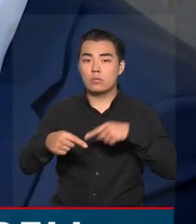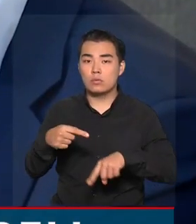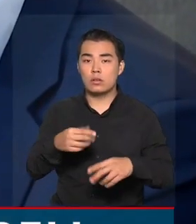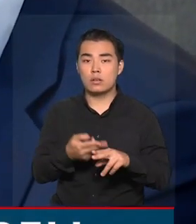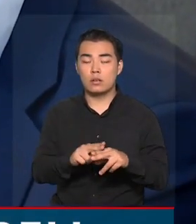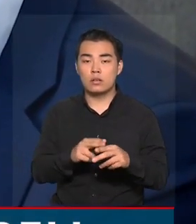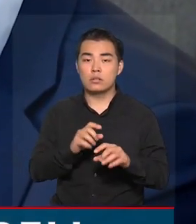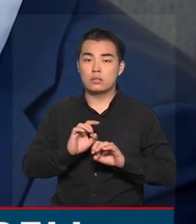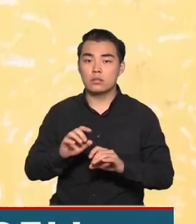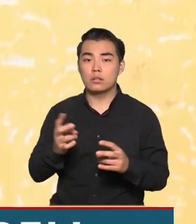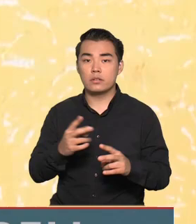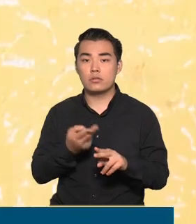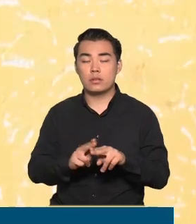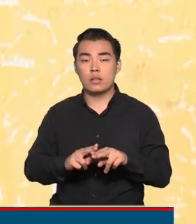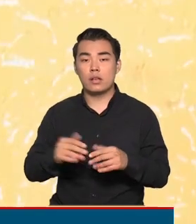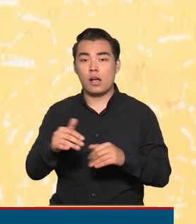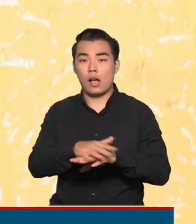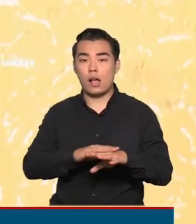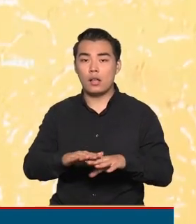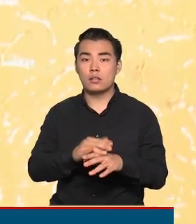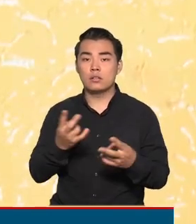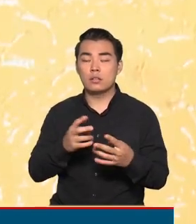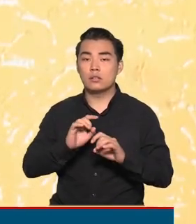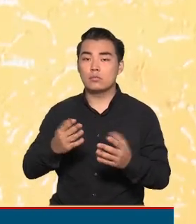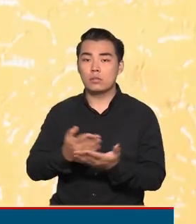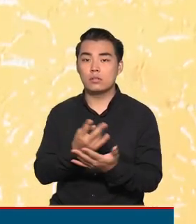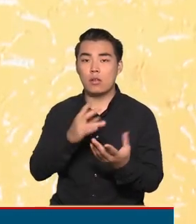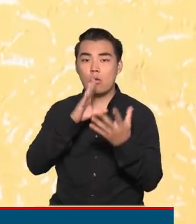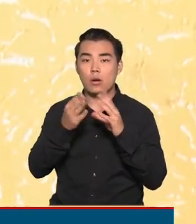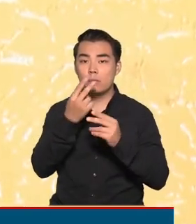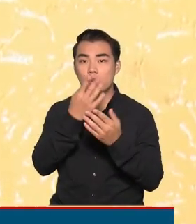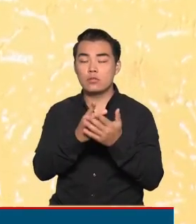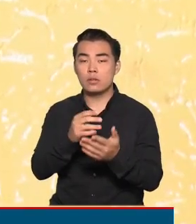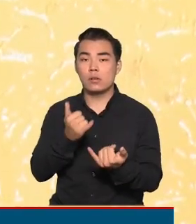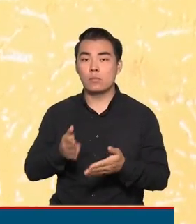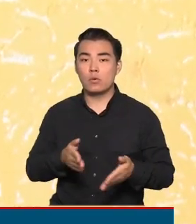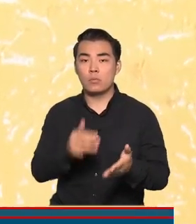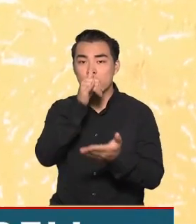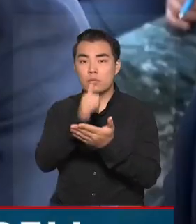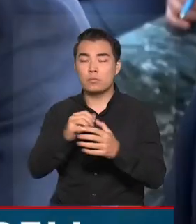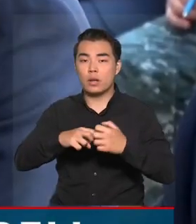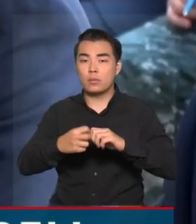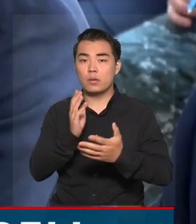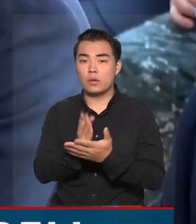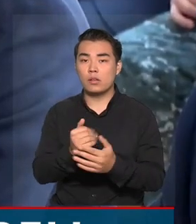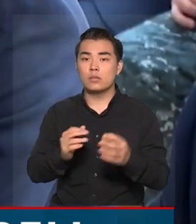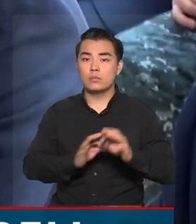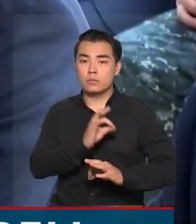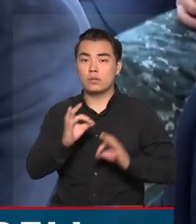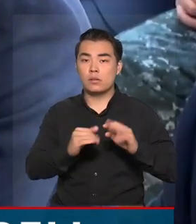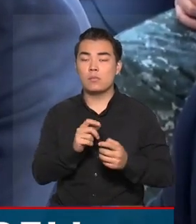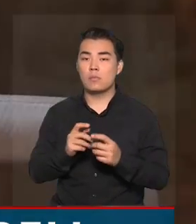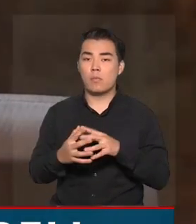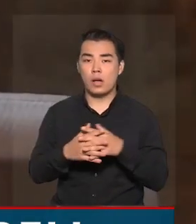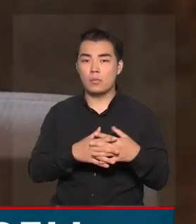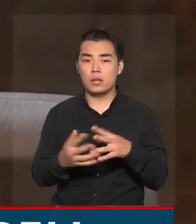өкіл болсын. Жұртшылықты ақпаратсыз қалдыруға болмайды. Бұл өте шетін әрі мүлдем жол беруге болмайтын мәселе. Біз күн түн демей соңына дейін күресуіміз